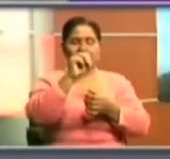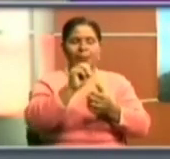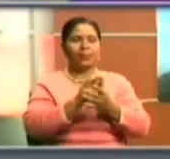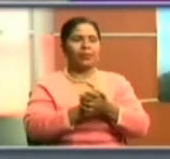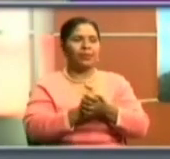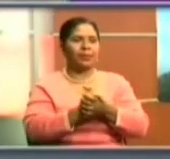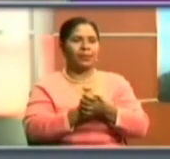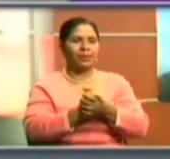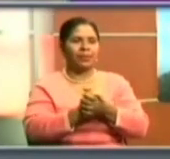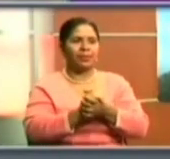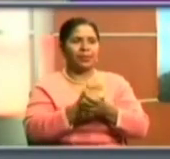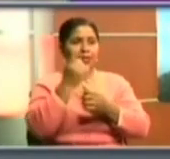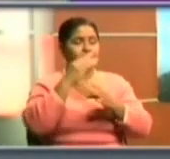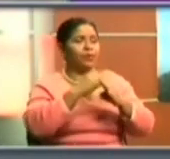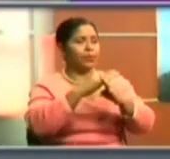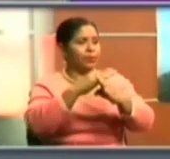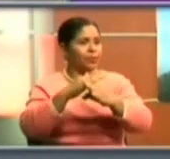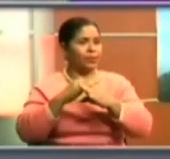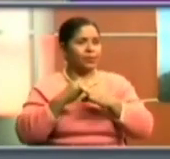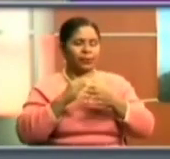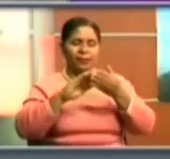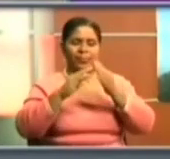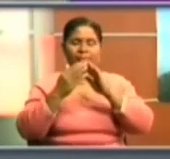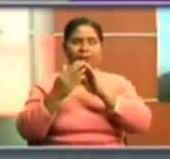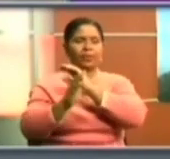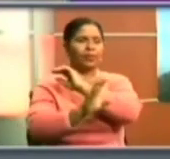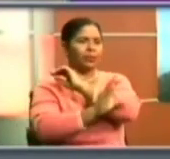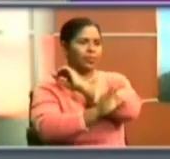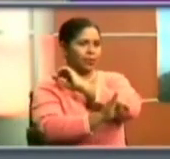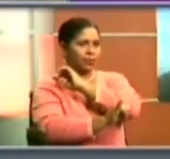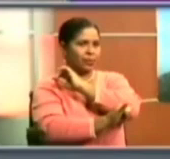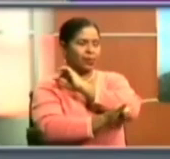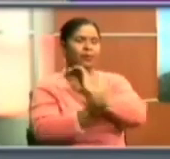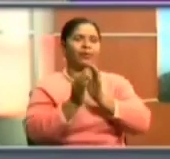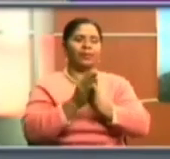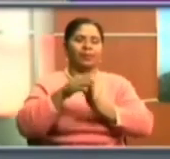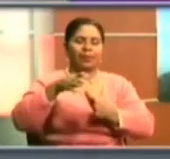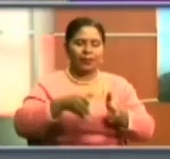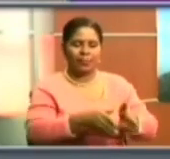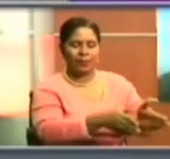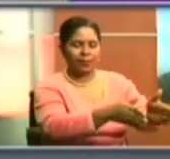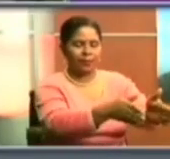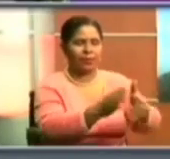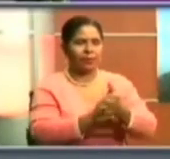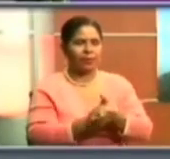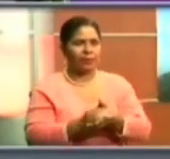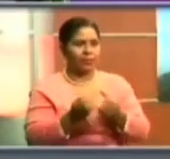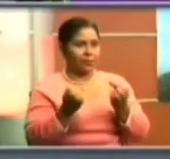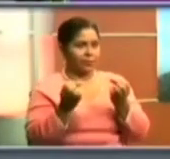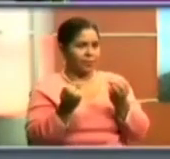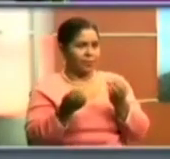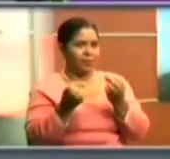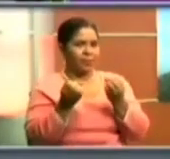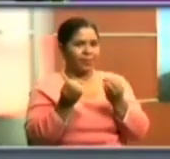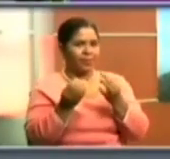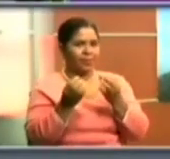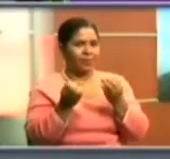kilomètre, pour nous protéger. Ville Campérin pour nous faire la ravine passer pour le descendre en bas. Sans pile en pile en